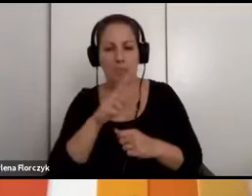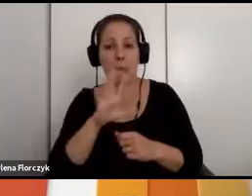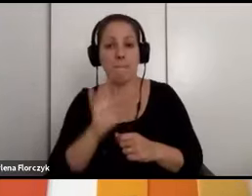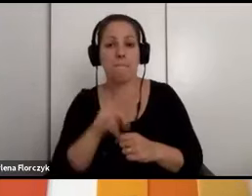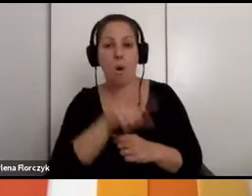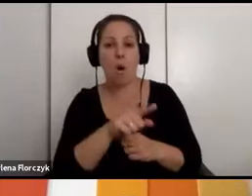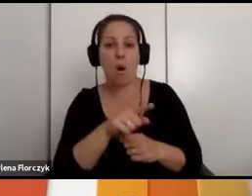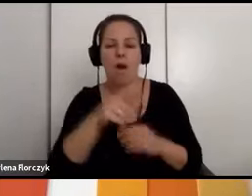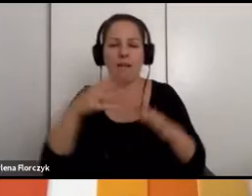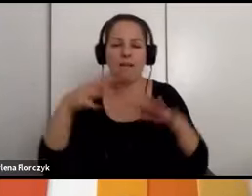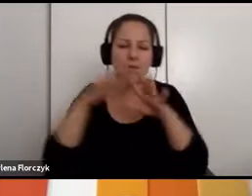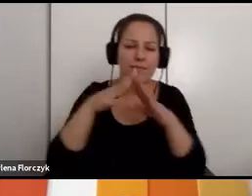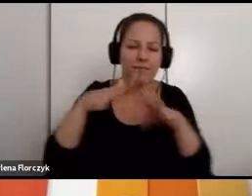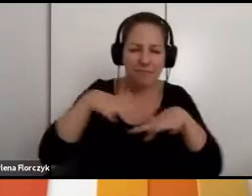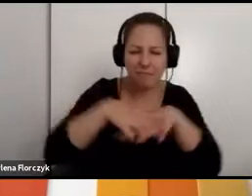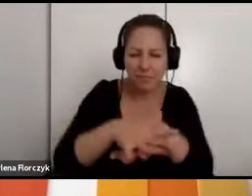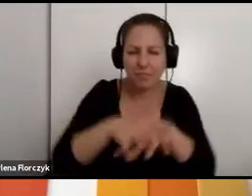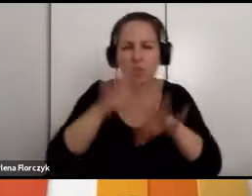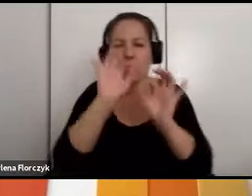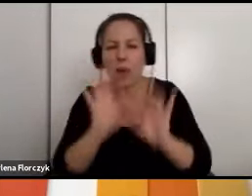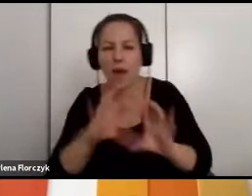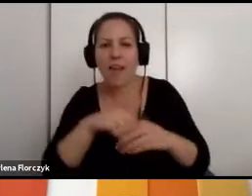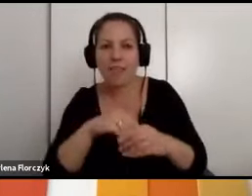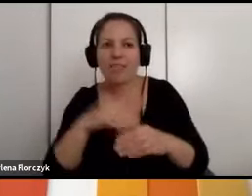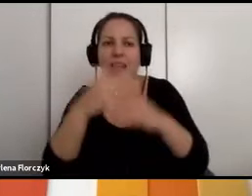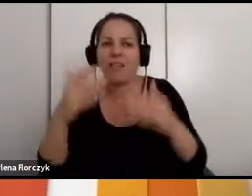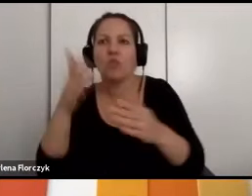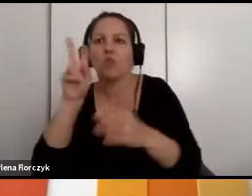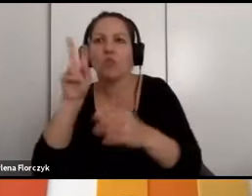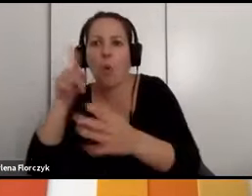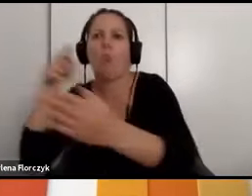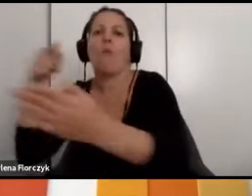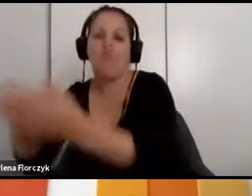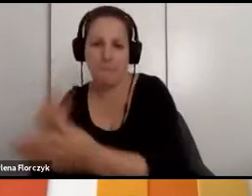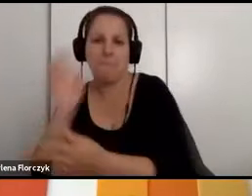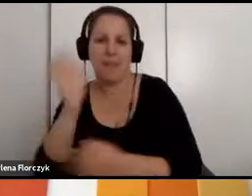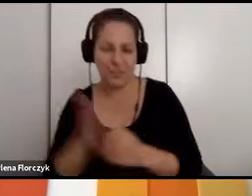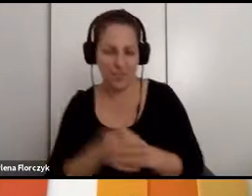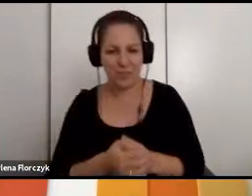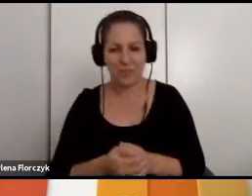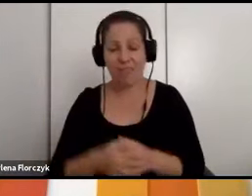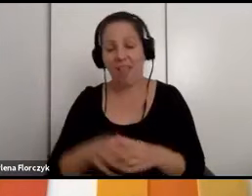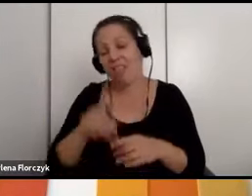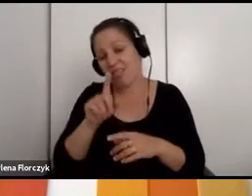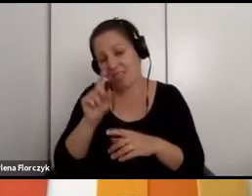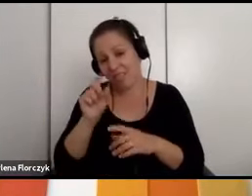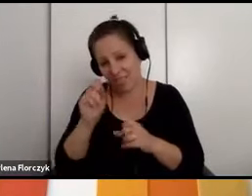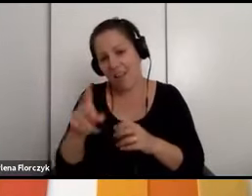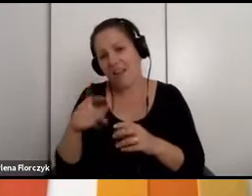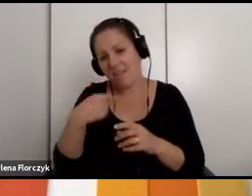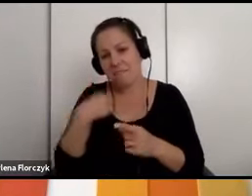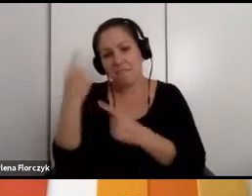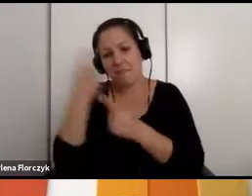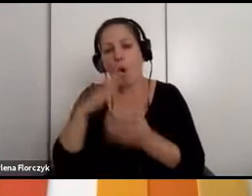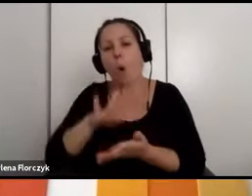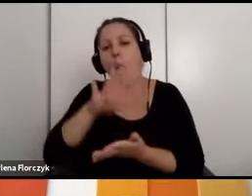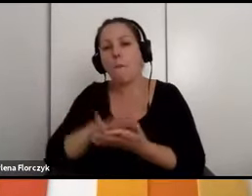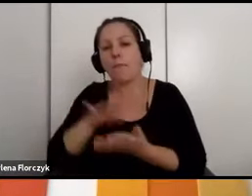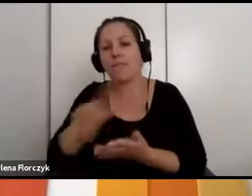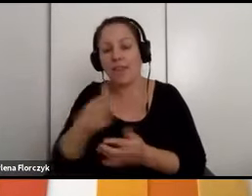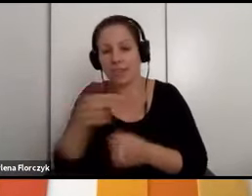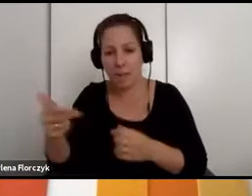się przenikają i myślę, że prędzej czy później do tego teatru ktoś dotrze. Więc taka jest moja opinia na ten